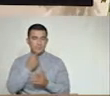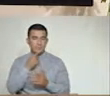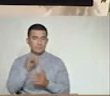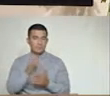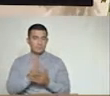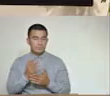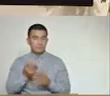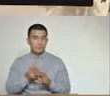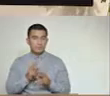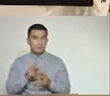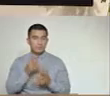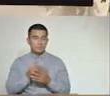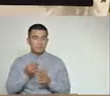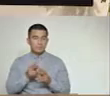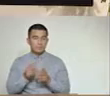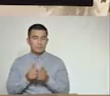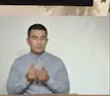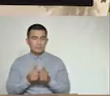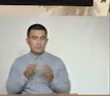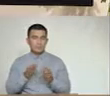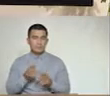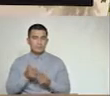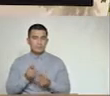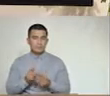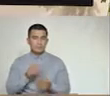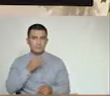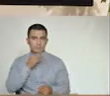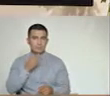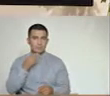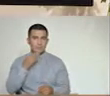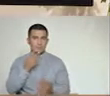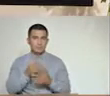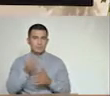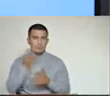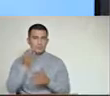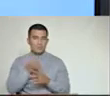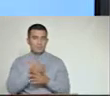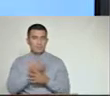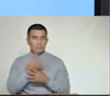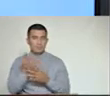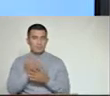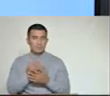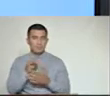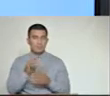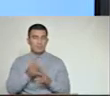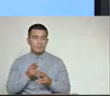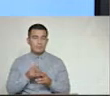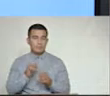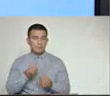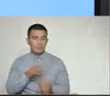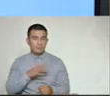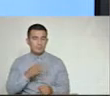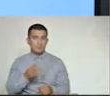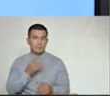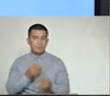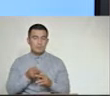joylashgan. Og'iz teshigi atrofida juda ko'p kipriklarning bo'lishi va